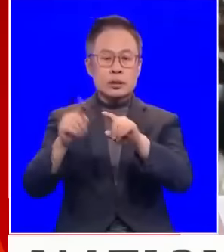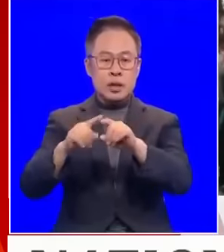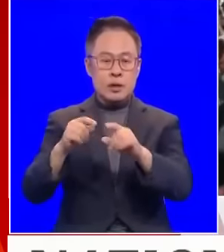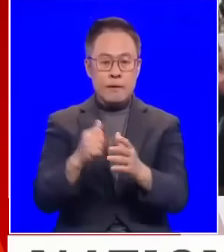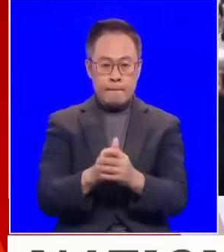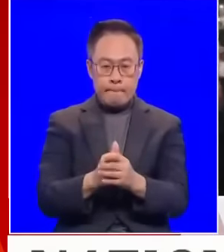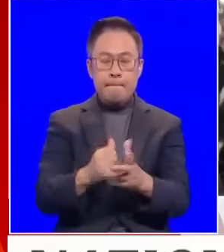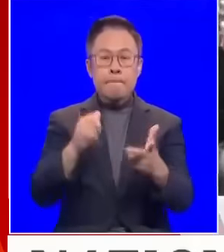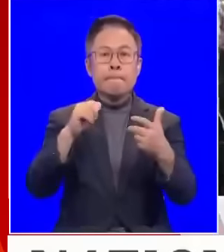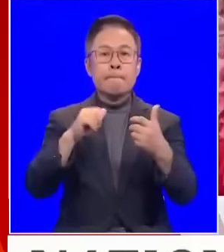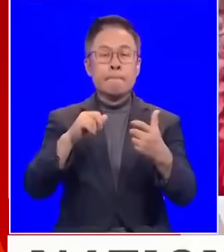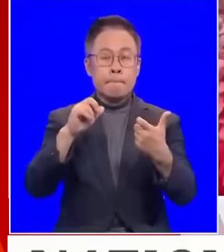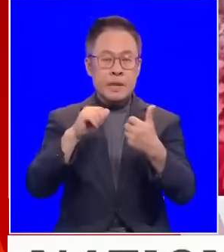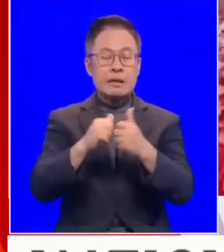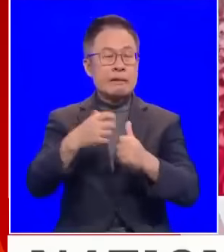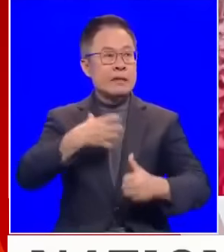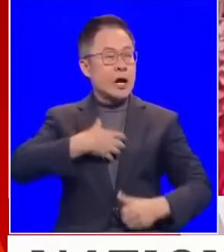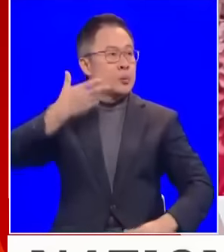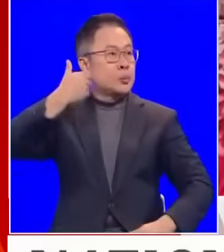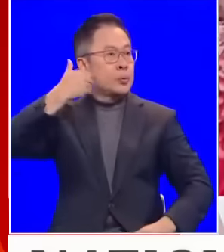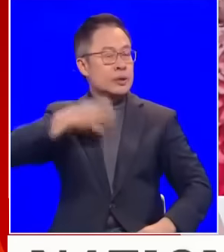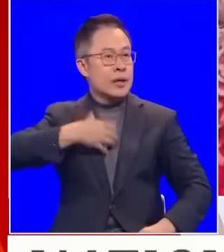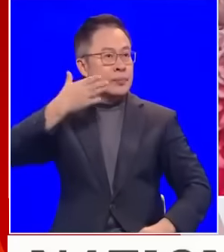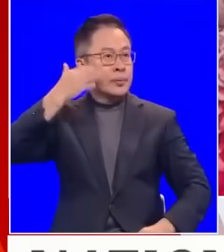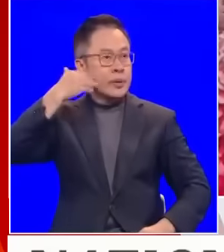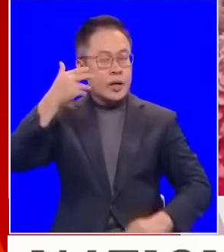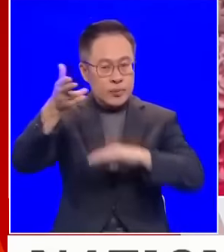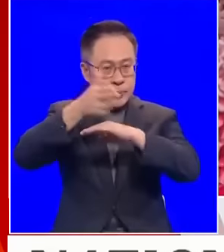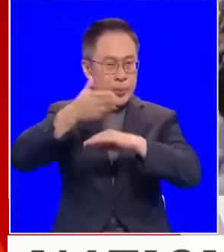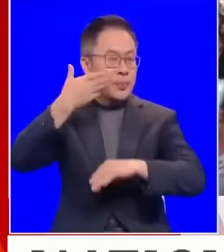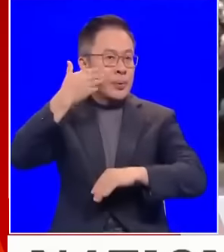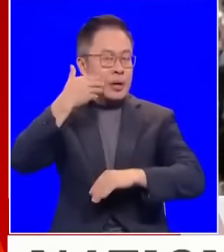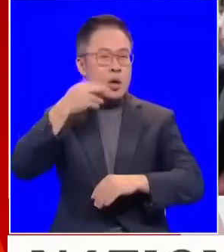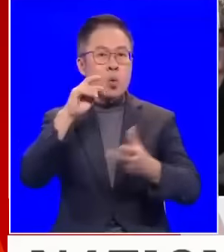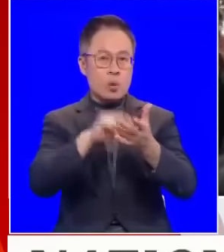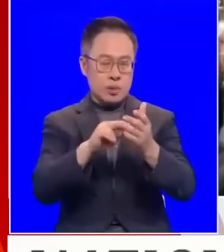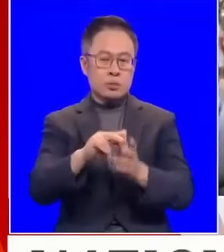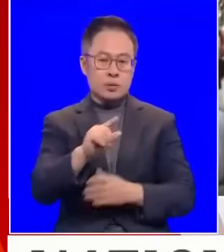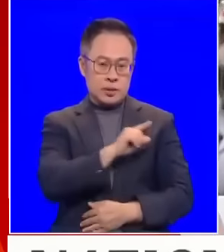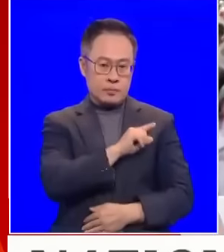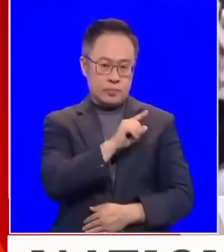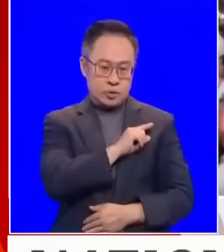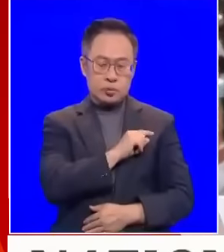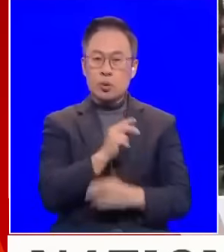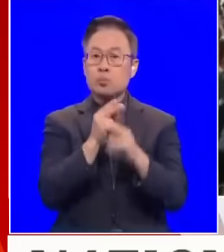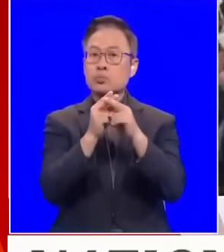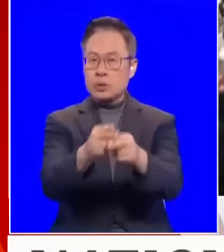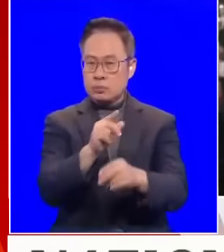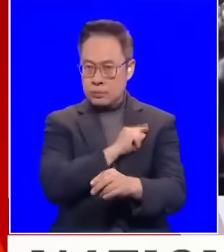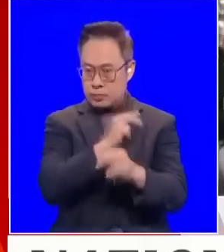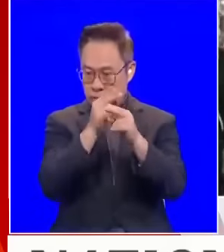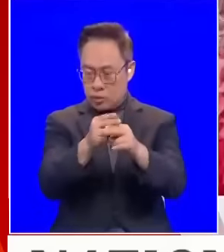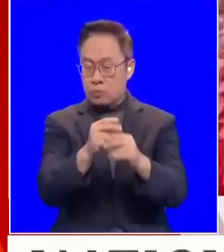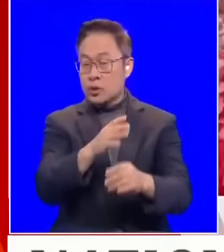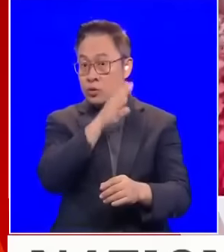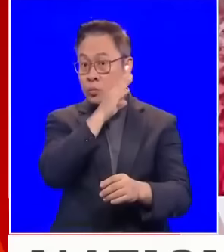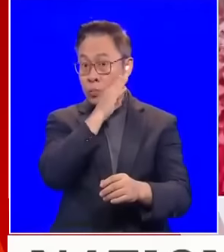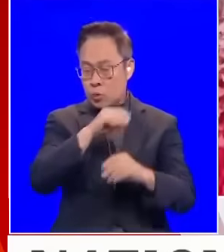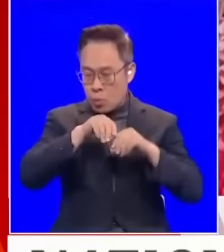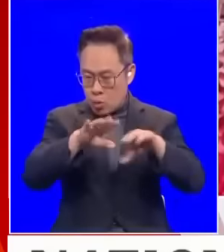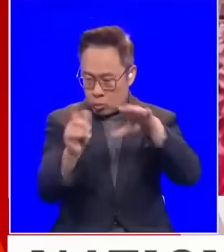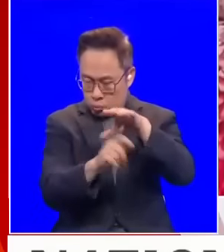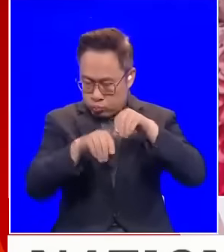ต้องการเวทีของสื่อสาธารณะท่านต้องรับผิดชอบในข้อมูลอันเป็นเท็จที่ท่านได้เ